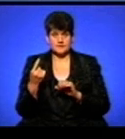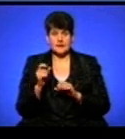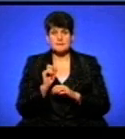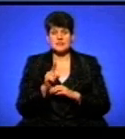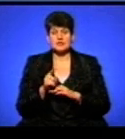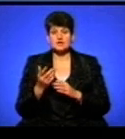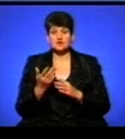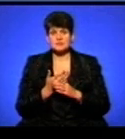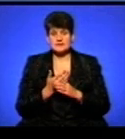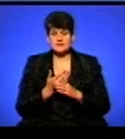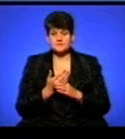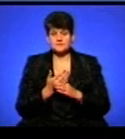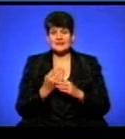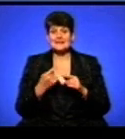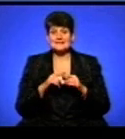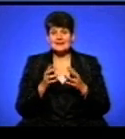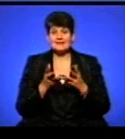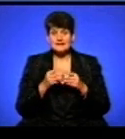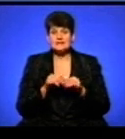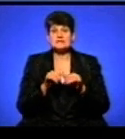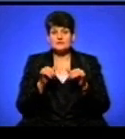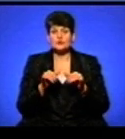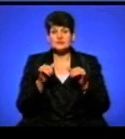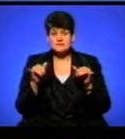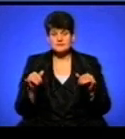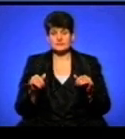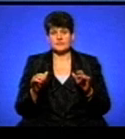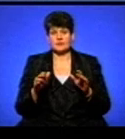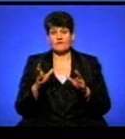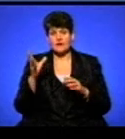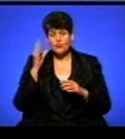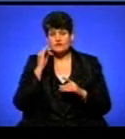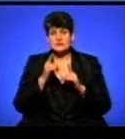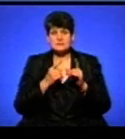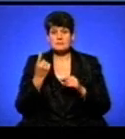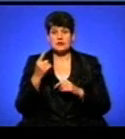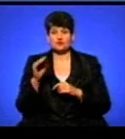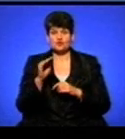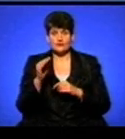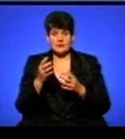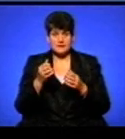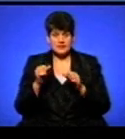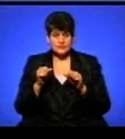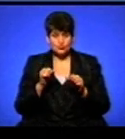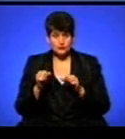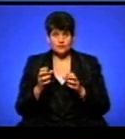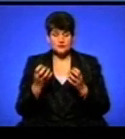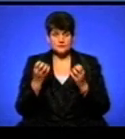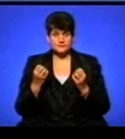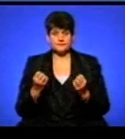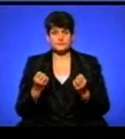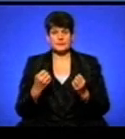призначення субсидії. І ця кількість зросте, враховуючи ці зміни, які ще з 1 жовтня прийняті урядом. Я думаю,